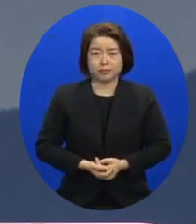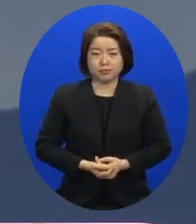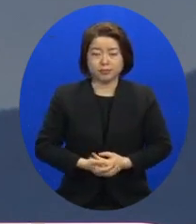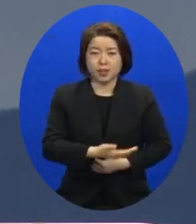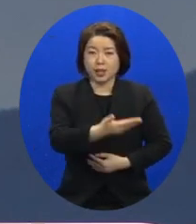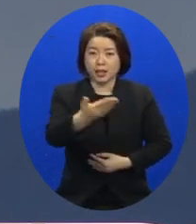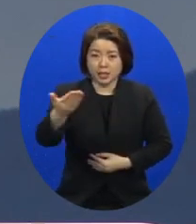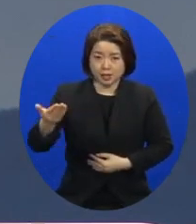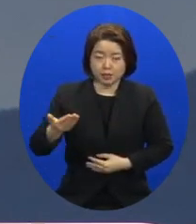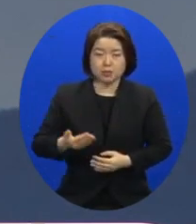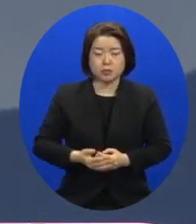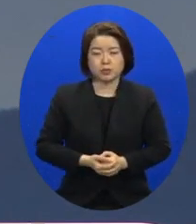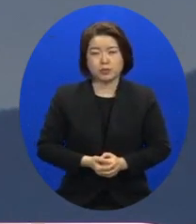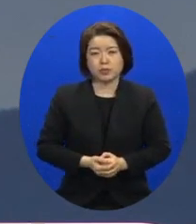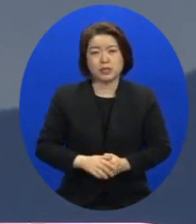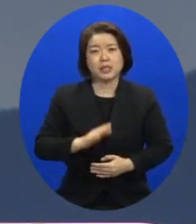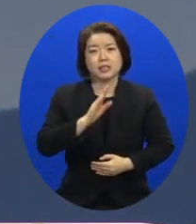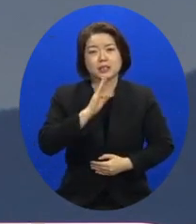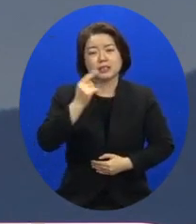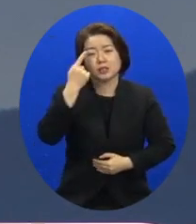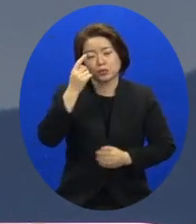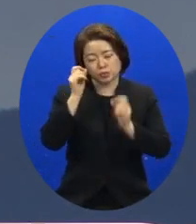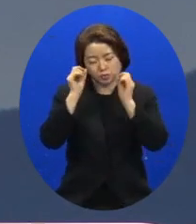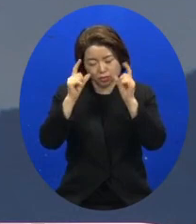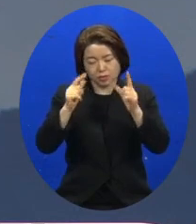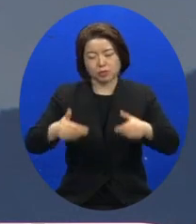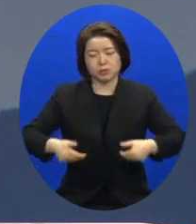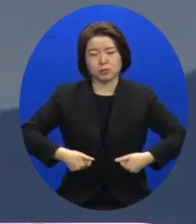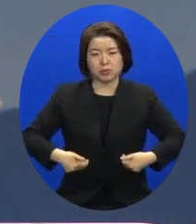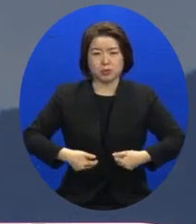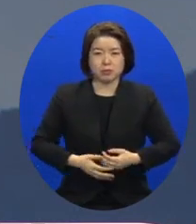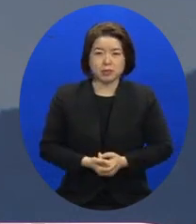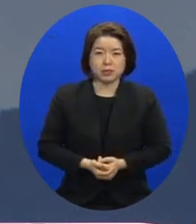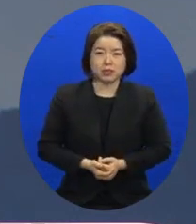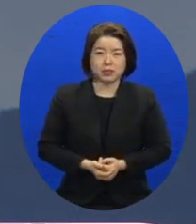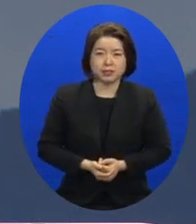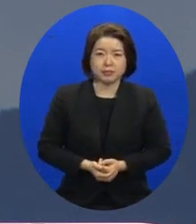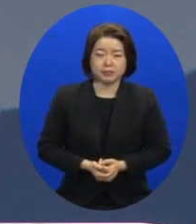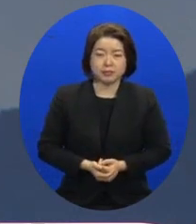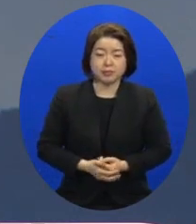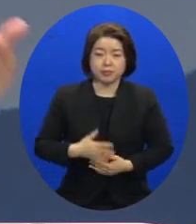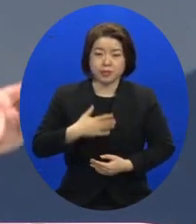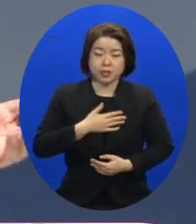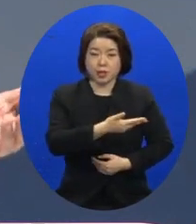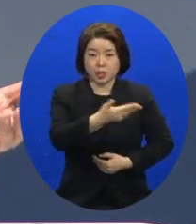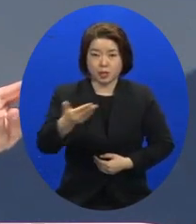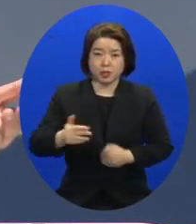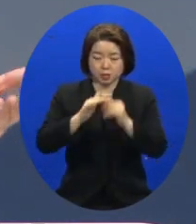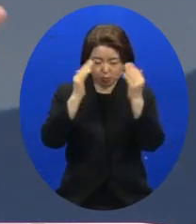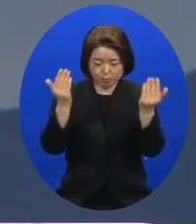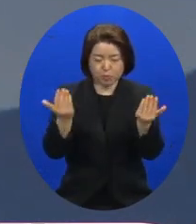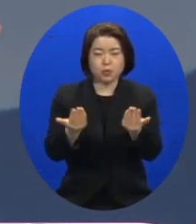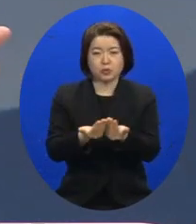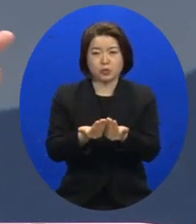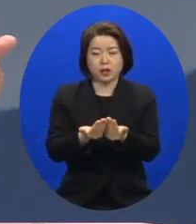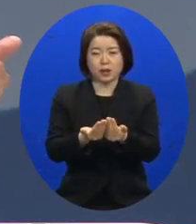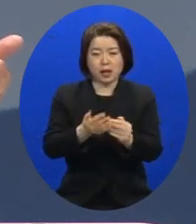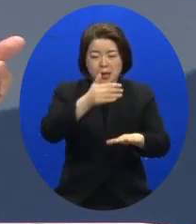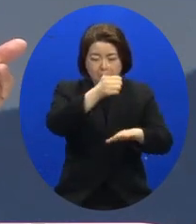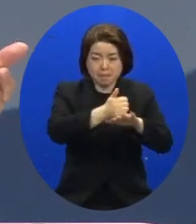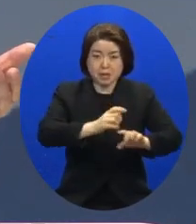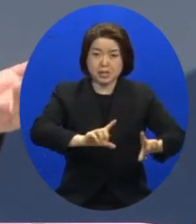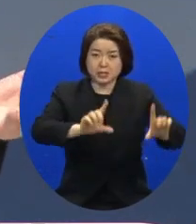여러분, 진짜 눈이 뜨여야 합니다. 저는 여러분 모두가 다 마지막